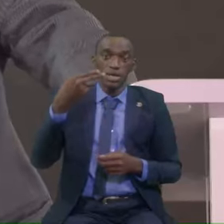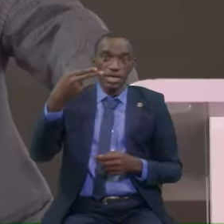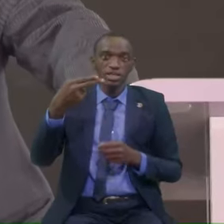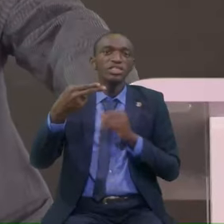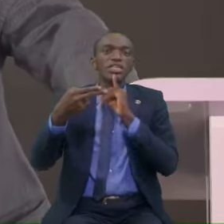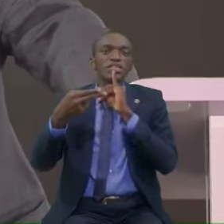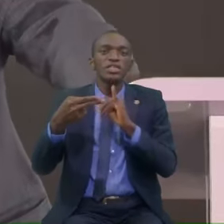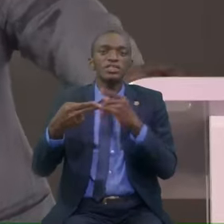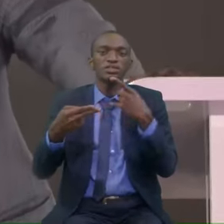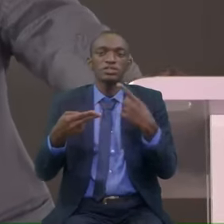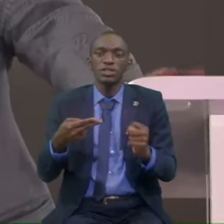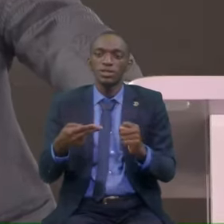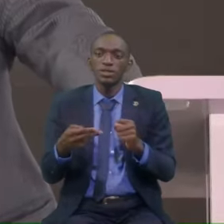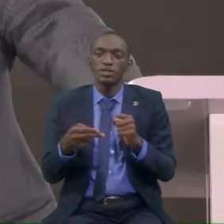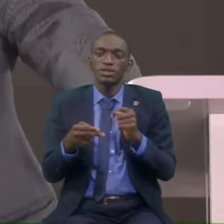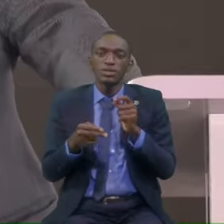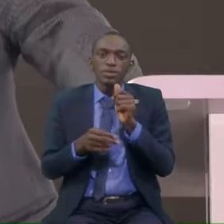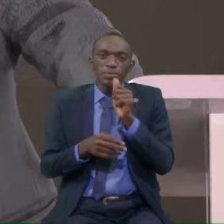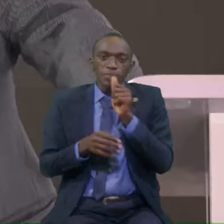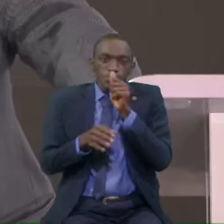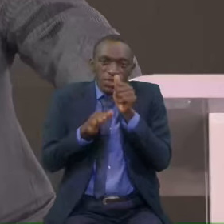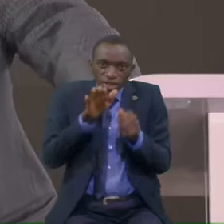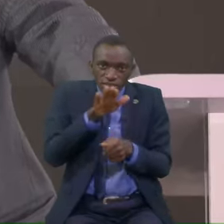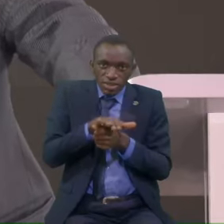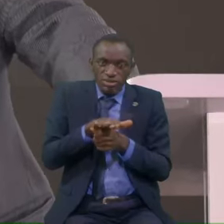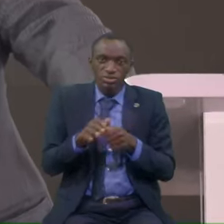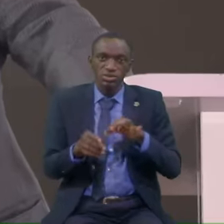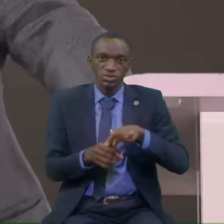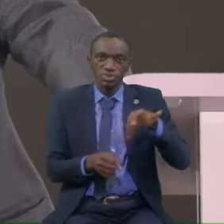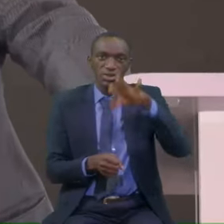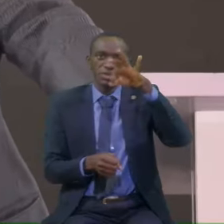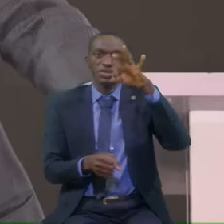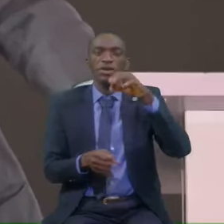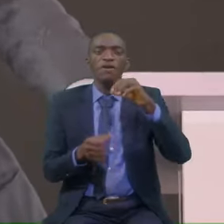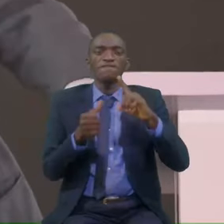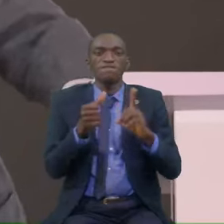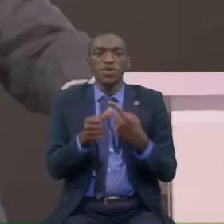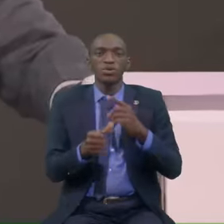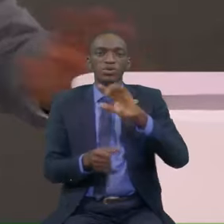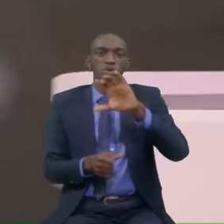H, l'esprit de guérison. L'esprit de guérison.